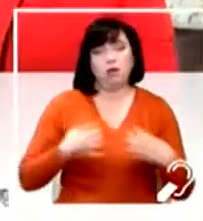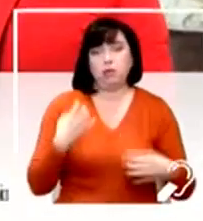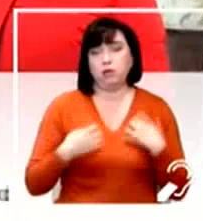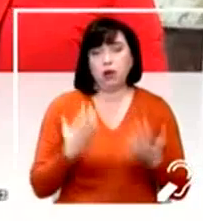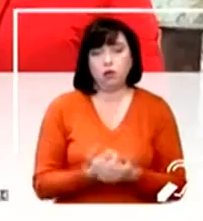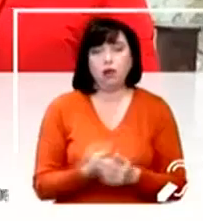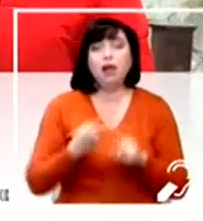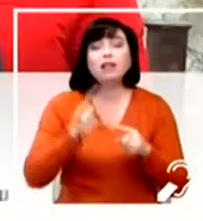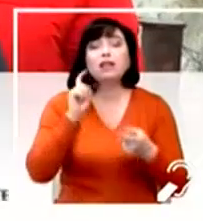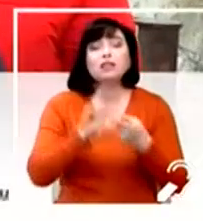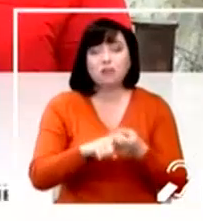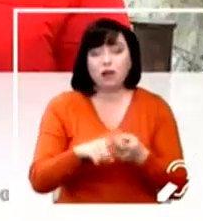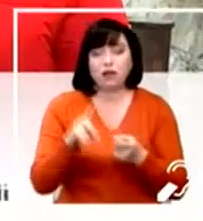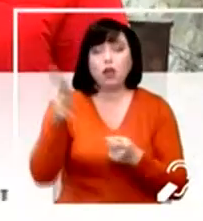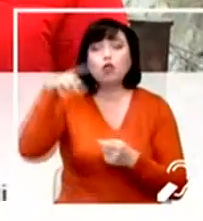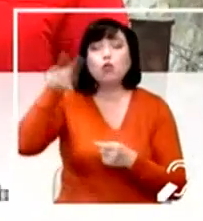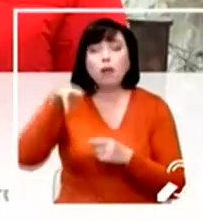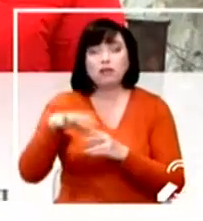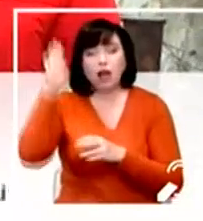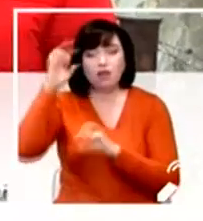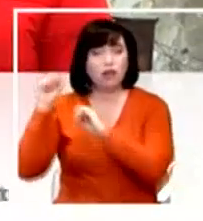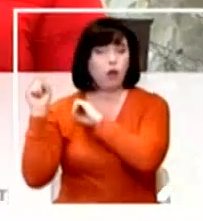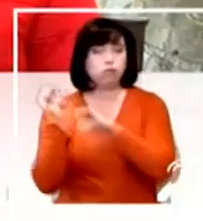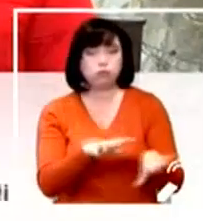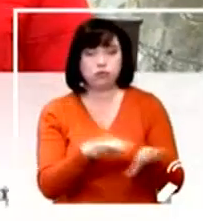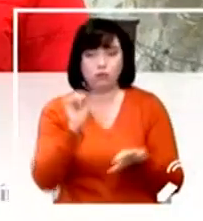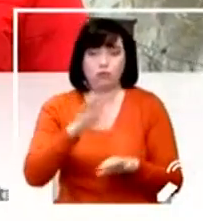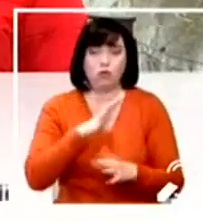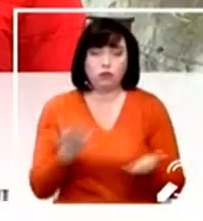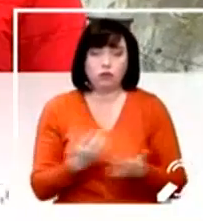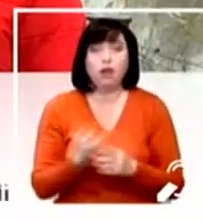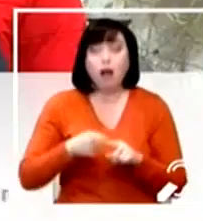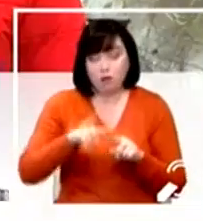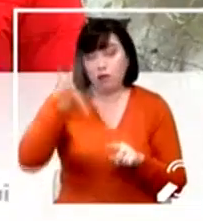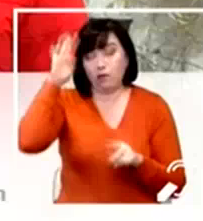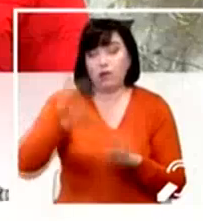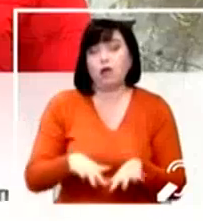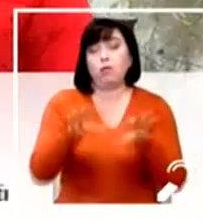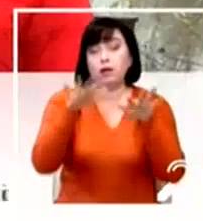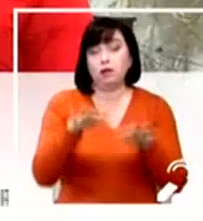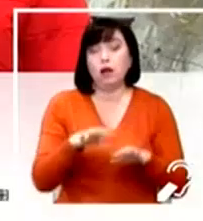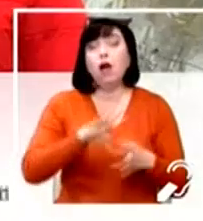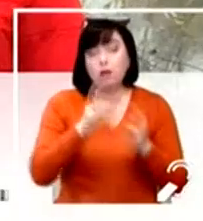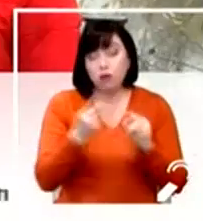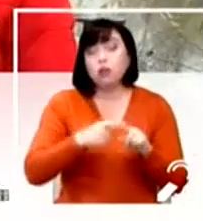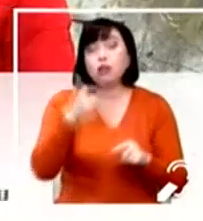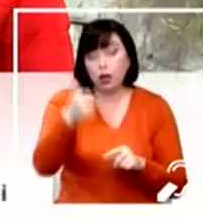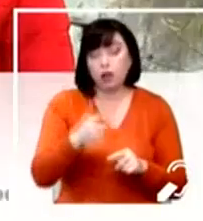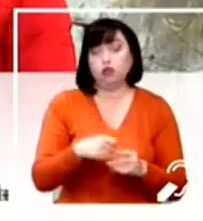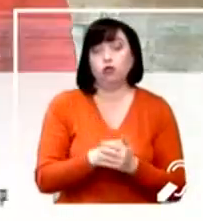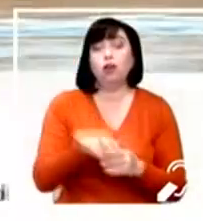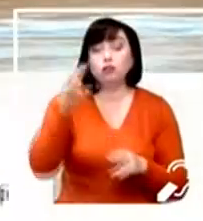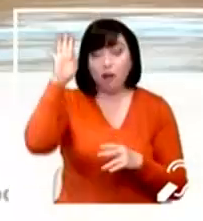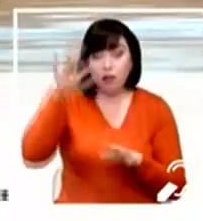îngrijorați. Это связано со сбросом в Дубосарах, скорее всего. Поэтому так вода и поднялась. Но это хорошо. Vâsaia vada,